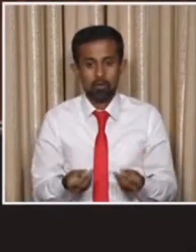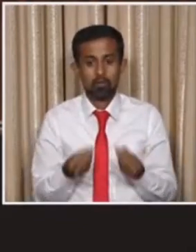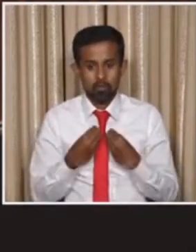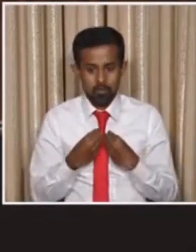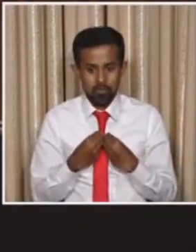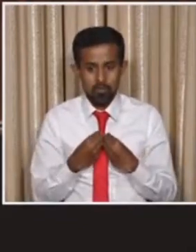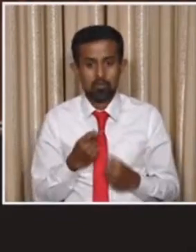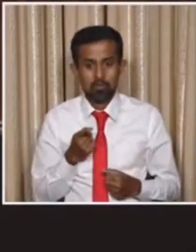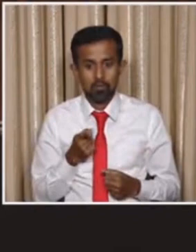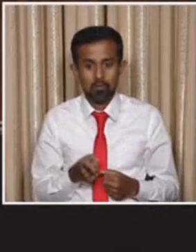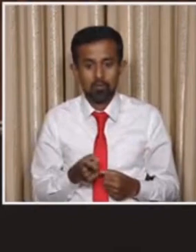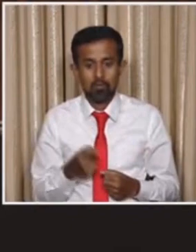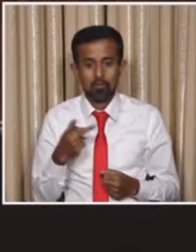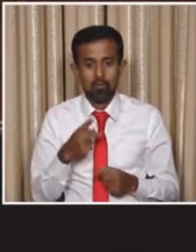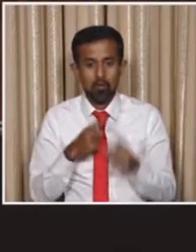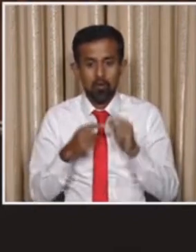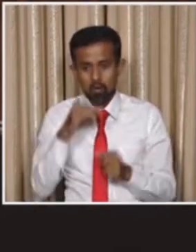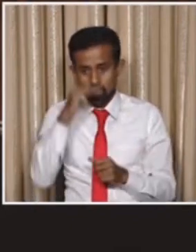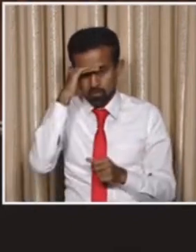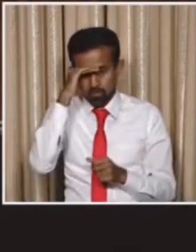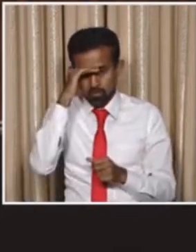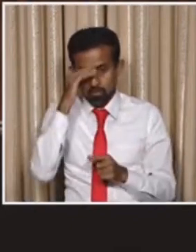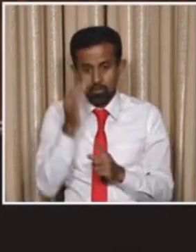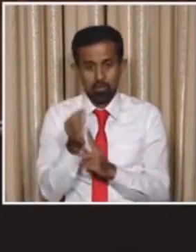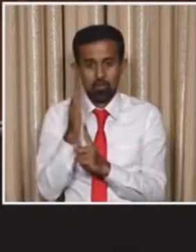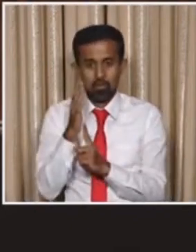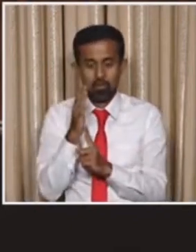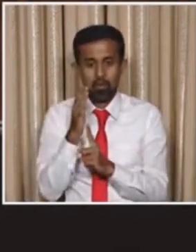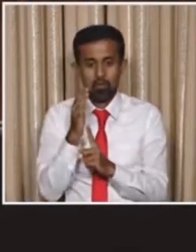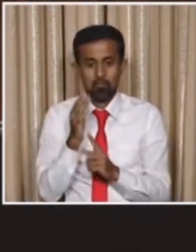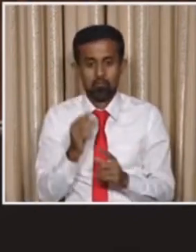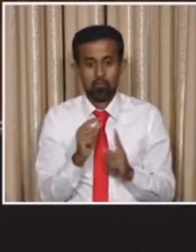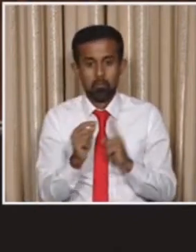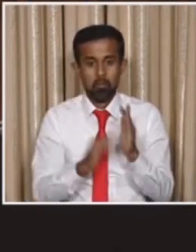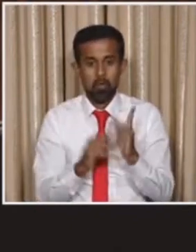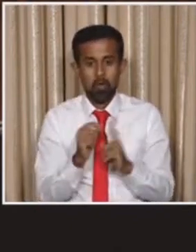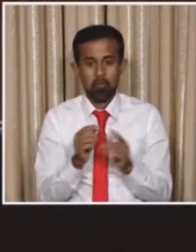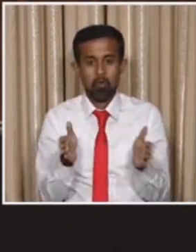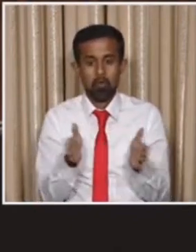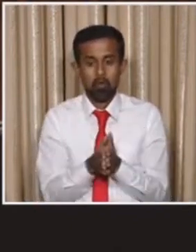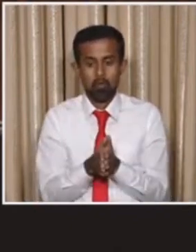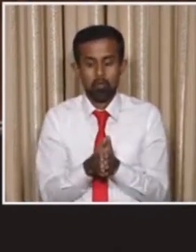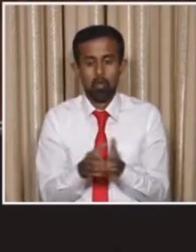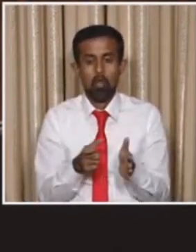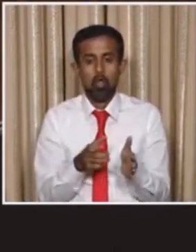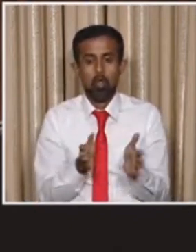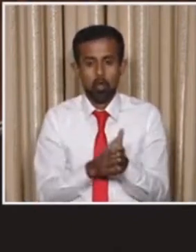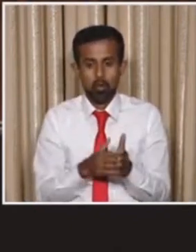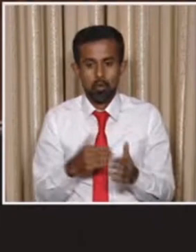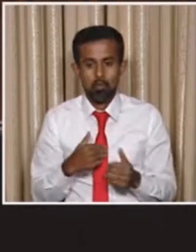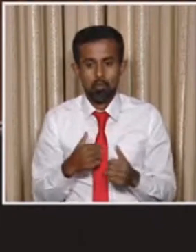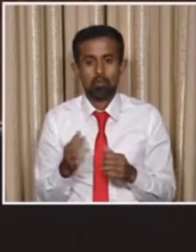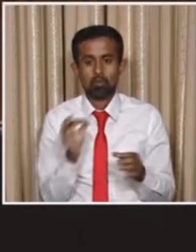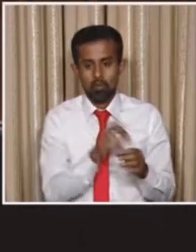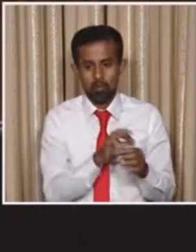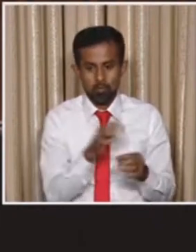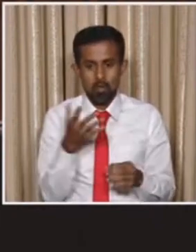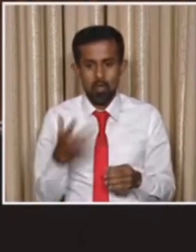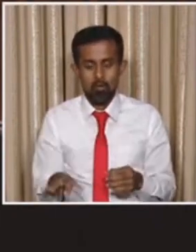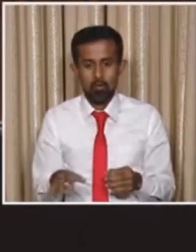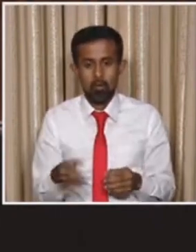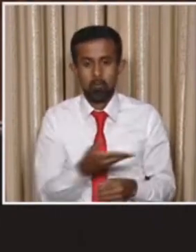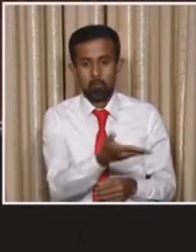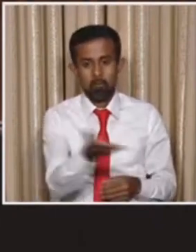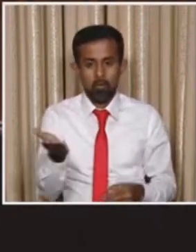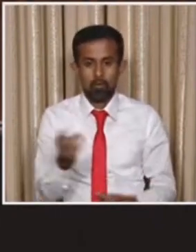සඳහා නියෝජ්‍ය කථානායකතුමාගේ සභාපතිත්වයෙන් මහසඳන් මන්ත්‍රීවරුන්ගෙන් සමන්විත කමිටුවක් මා විසින් පත් කරන ලද බව මෙම සභාවට